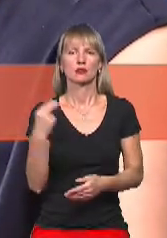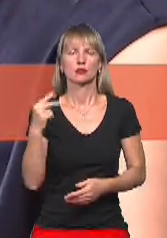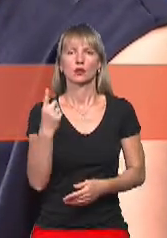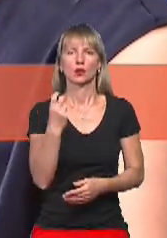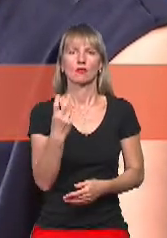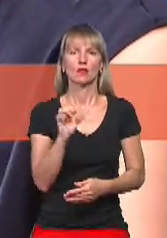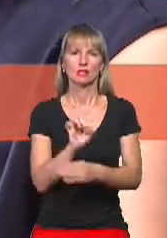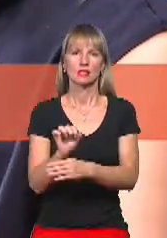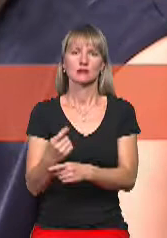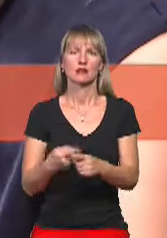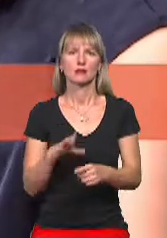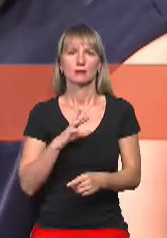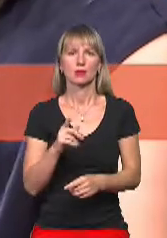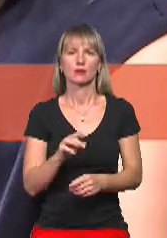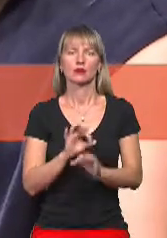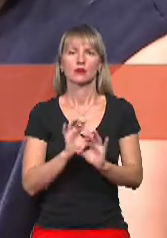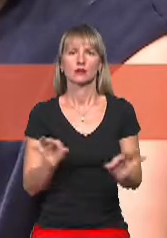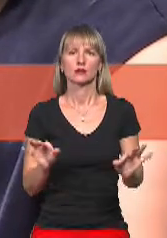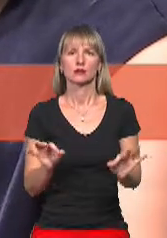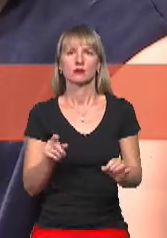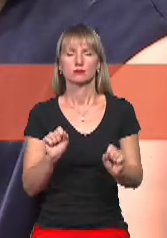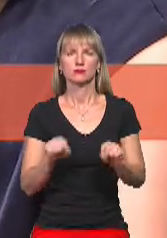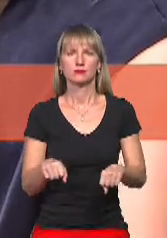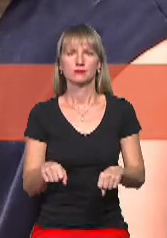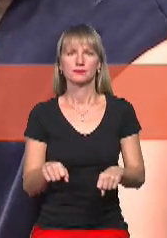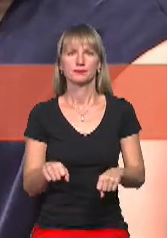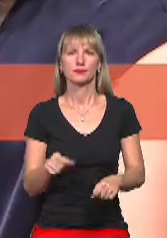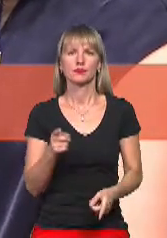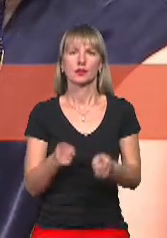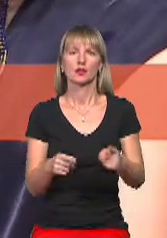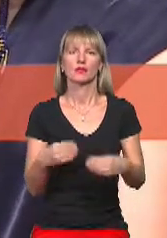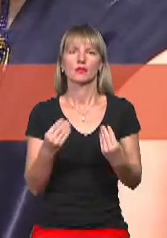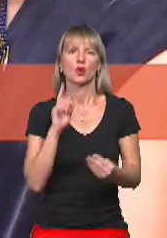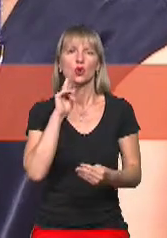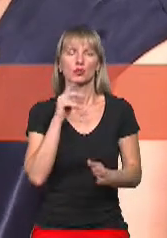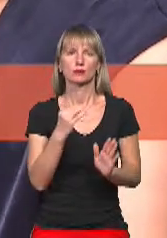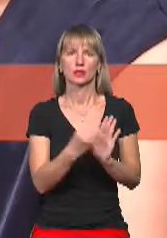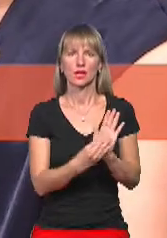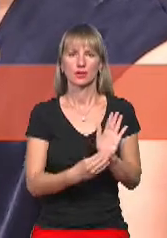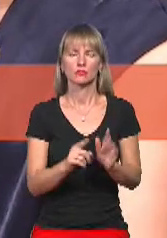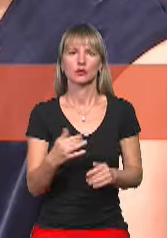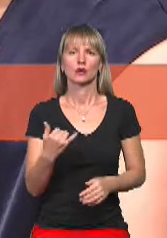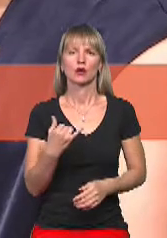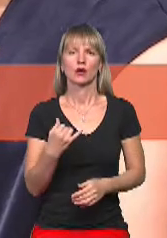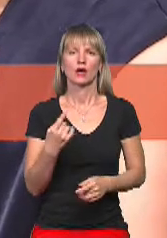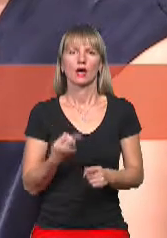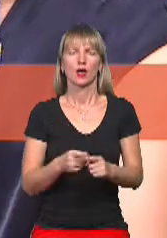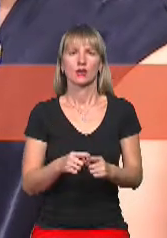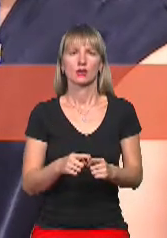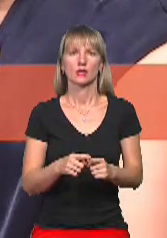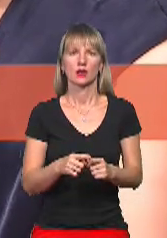100-200 станцій, це було б взагалі супер, тому що, ну, вони можуть іноді видавати помилкові дані, тому що це не такі дорогі